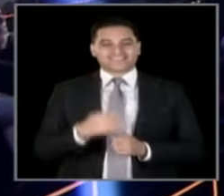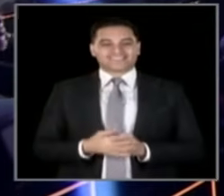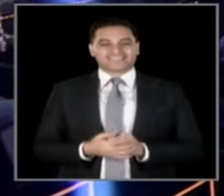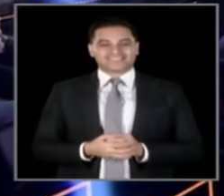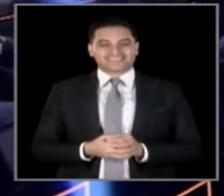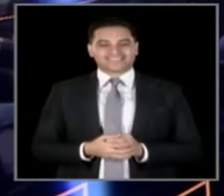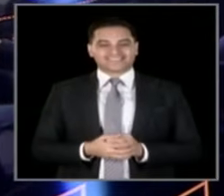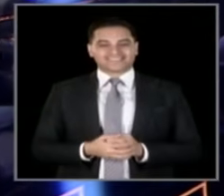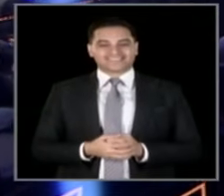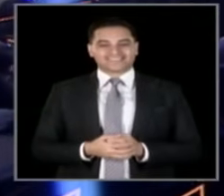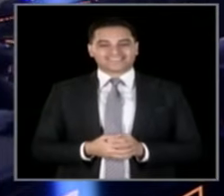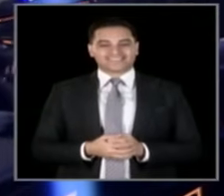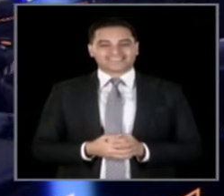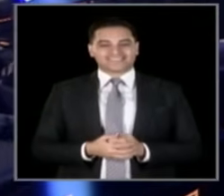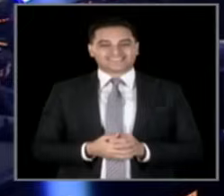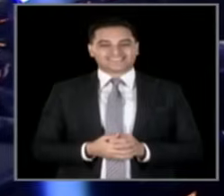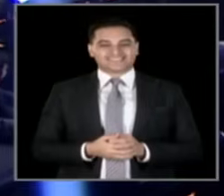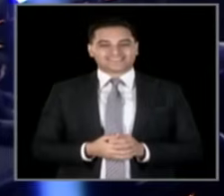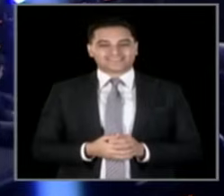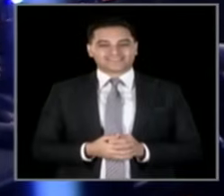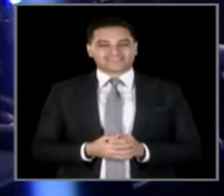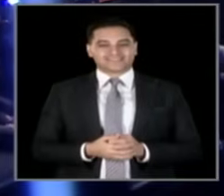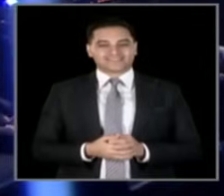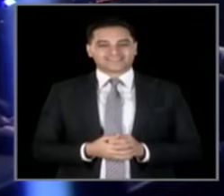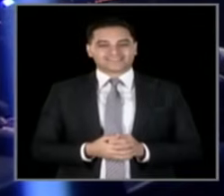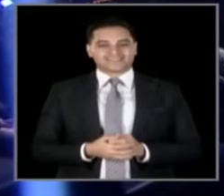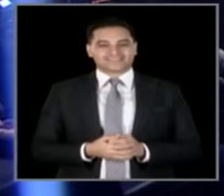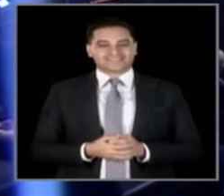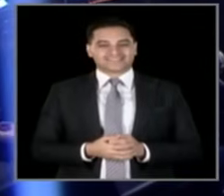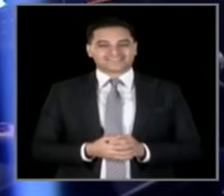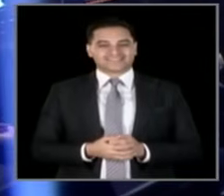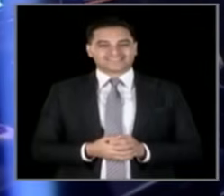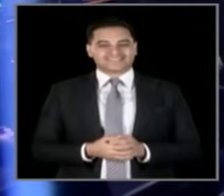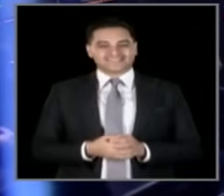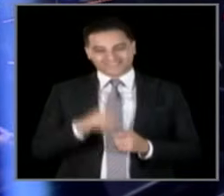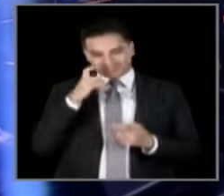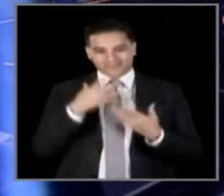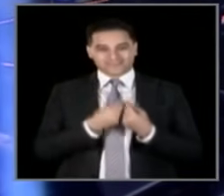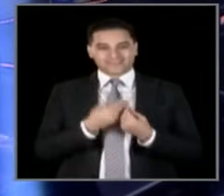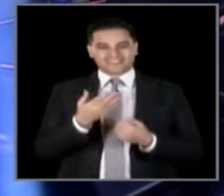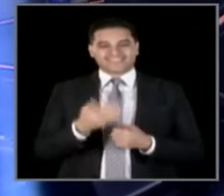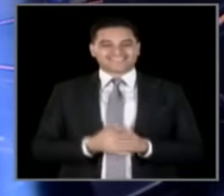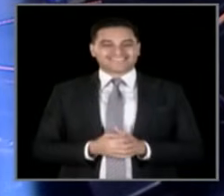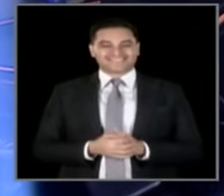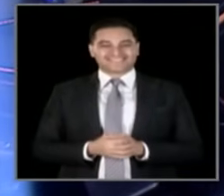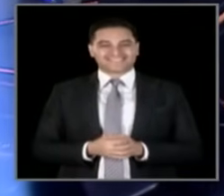فين سليم؟ تعالى يا سليم ناخد صورة سوا. بس